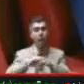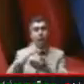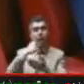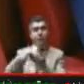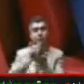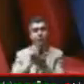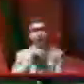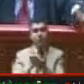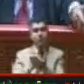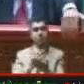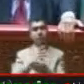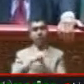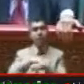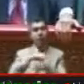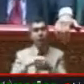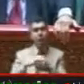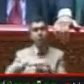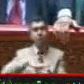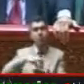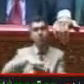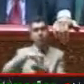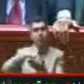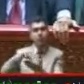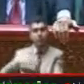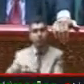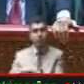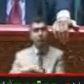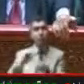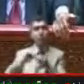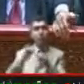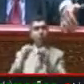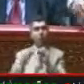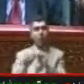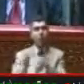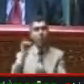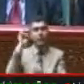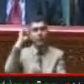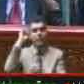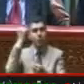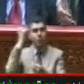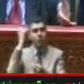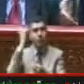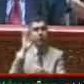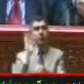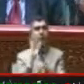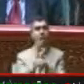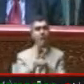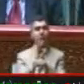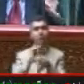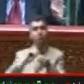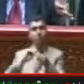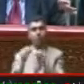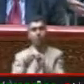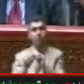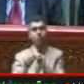المحلية، هناك إشكاليات التكوين والتكوين المستمر، هناك أخيرا